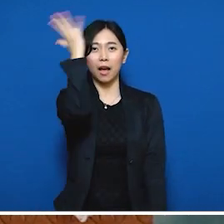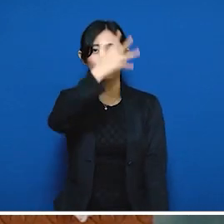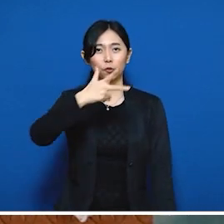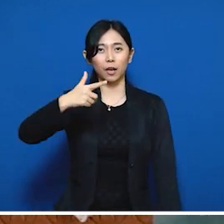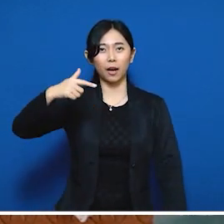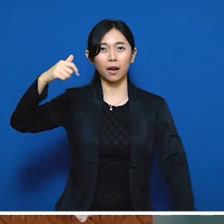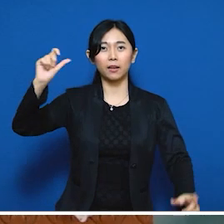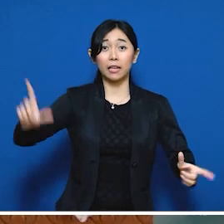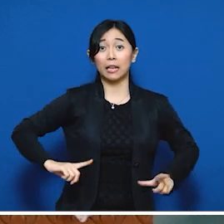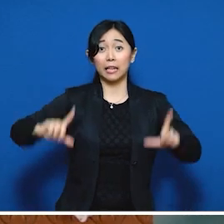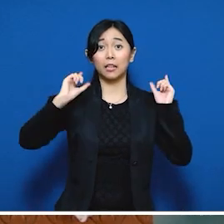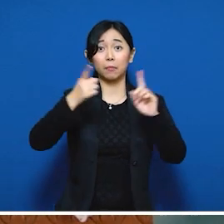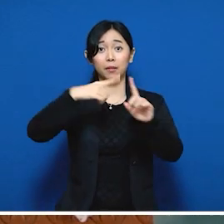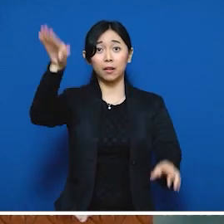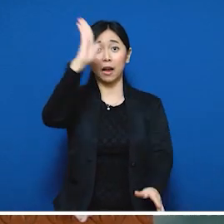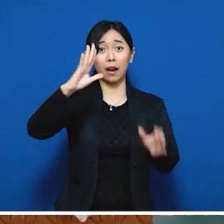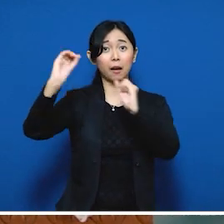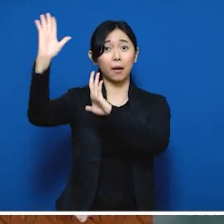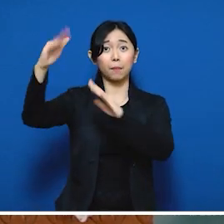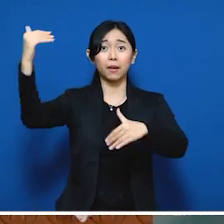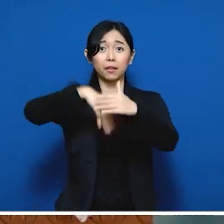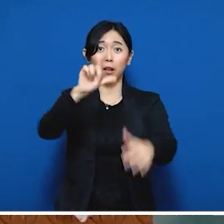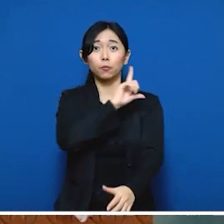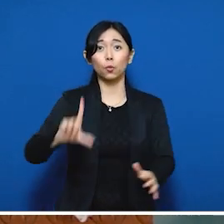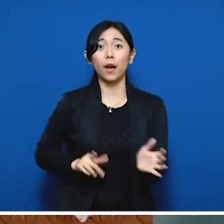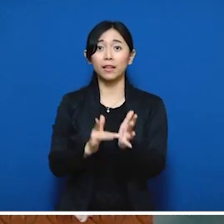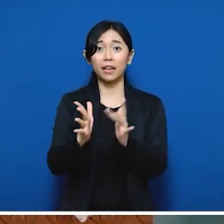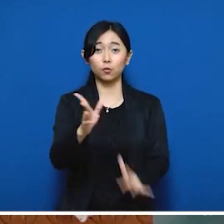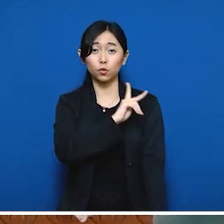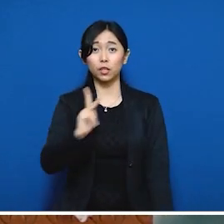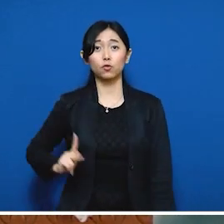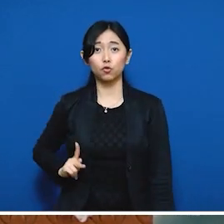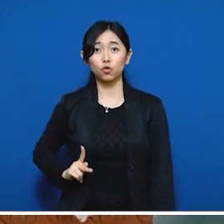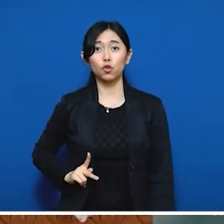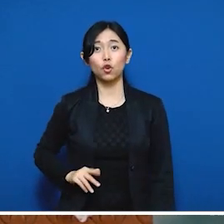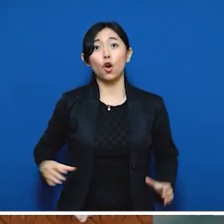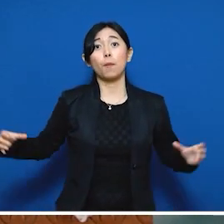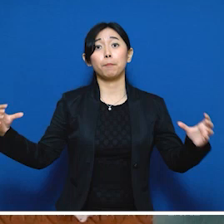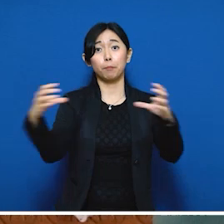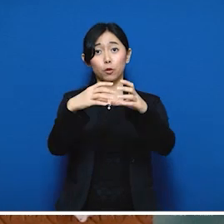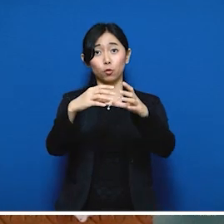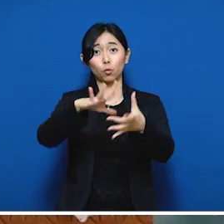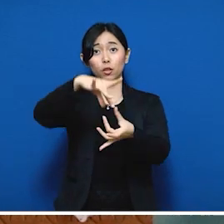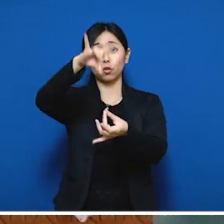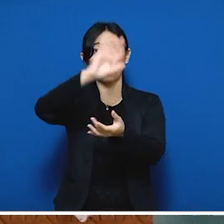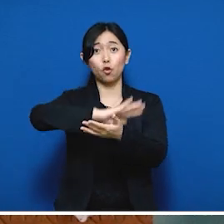Anugerah dan hikmat dari Allah Bapa di dalam Tuhan Yesus Kristus dan persekutuan Roh